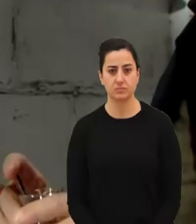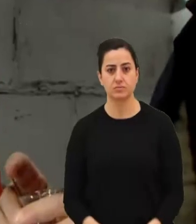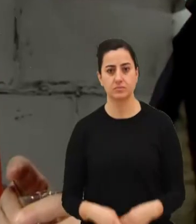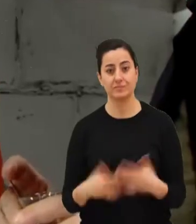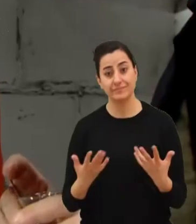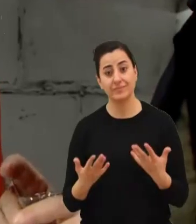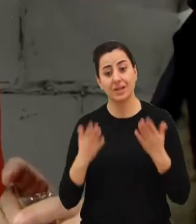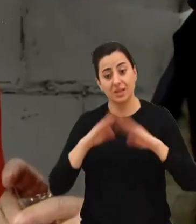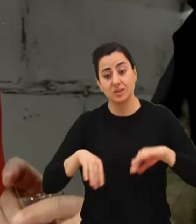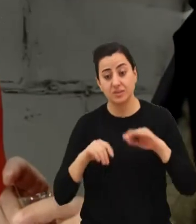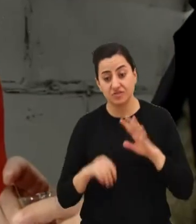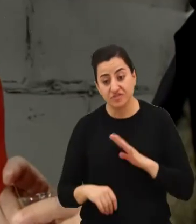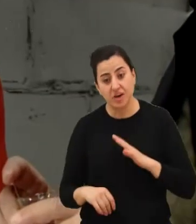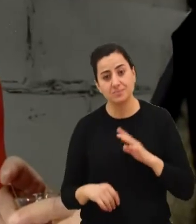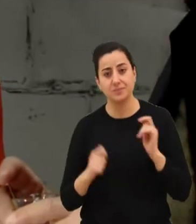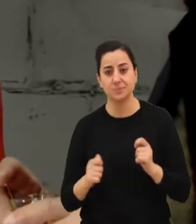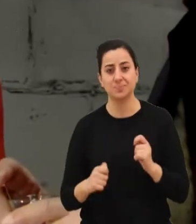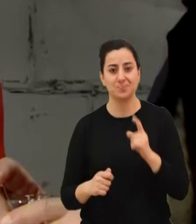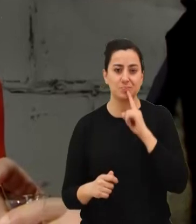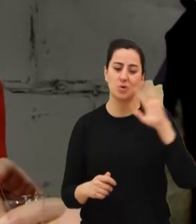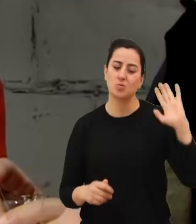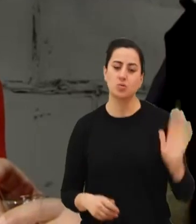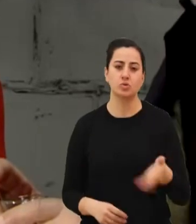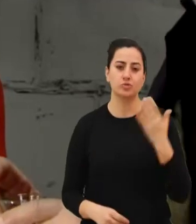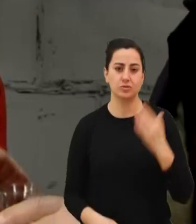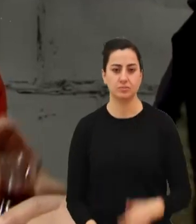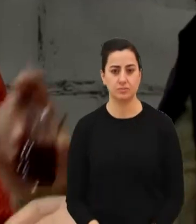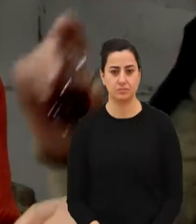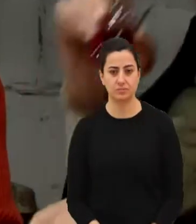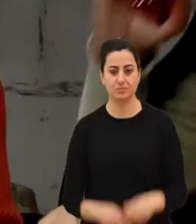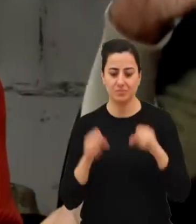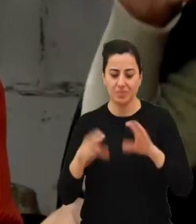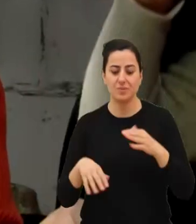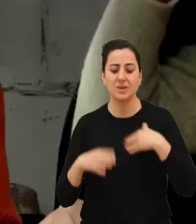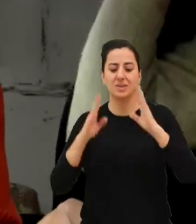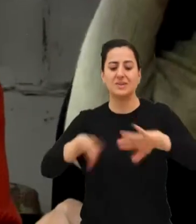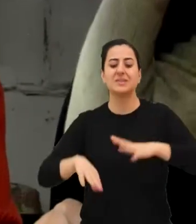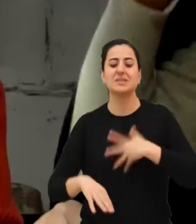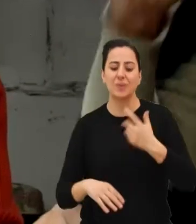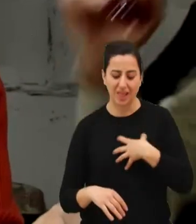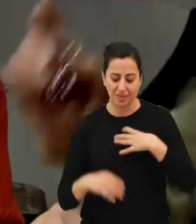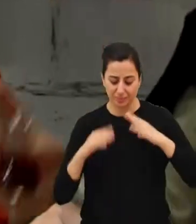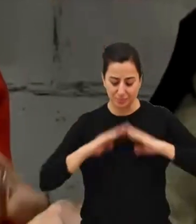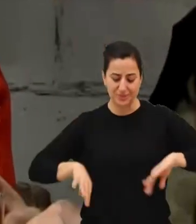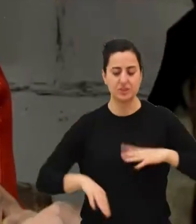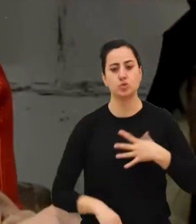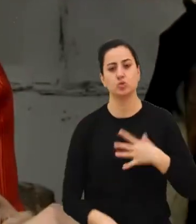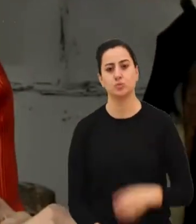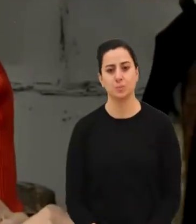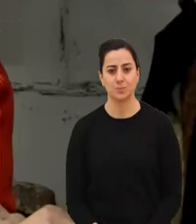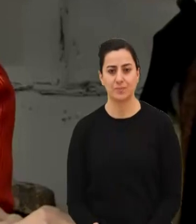Hem illaki yıkılacaksa bir şeyler, boş ver. Bırak ben yıkan değil, yıkılan olayım.